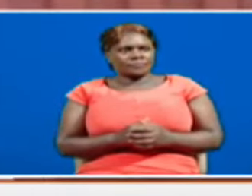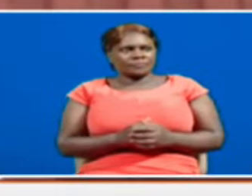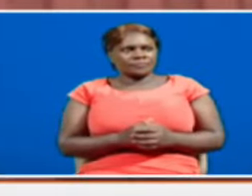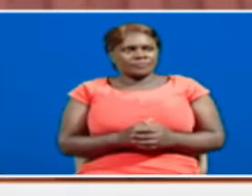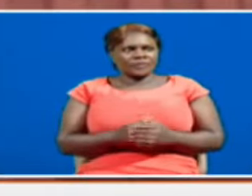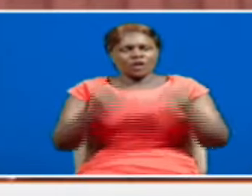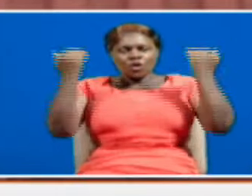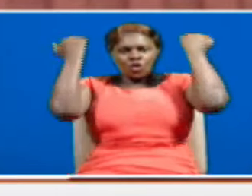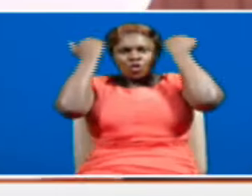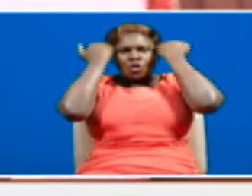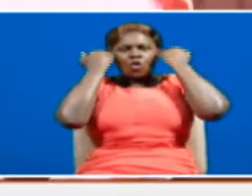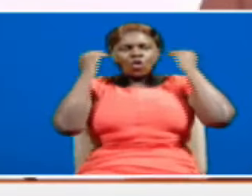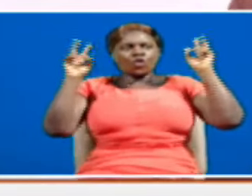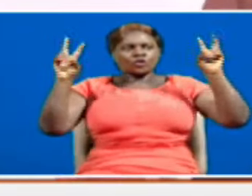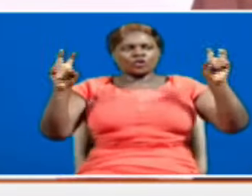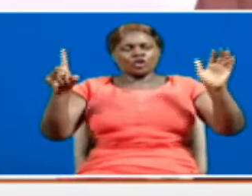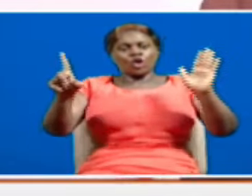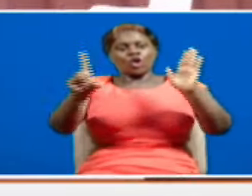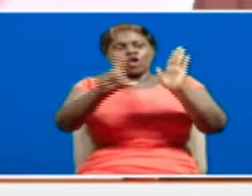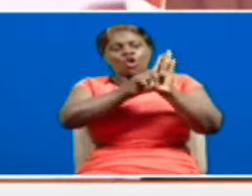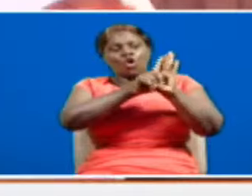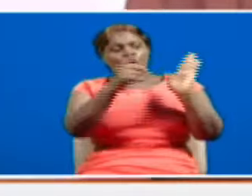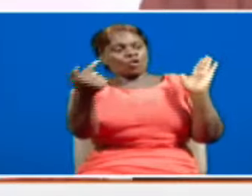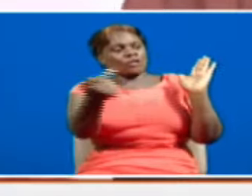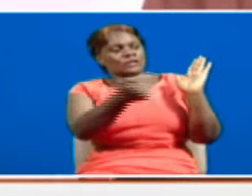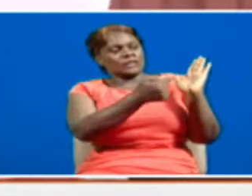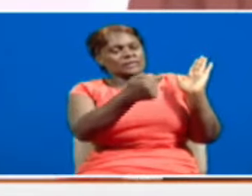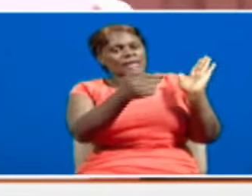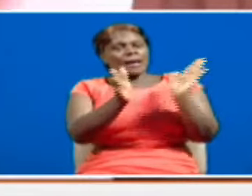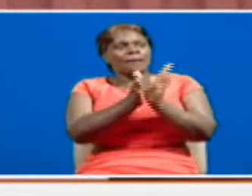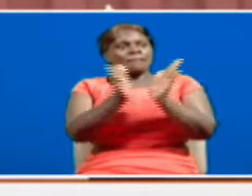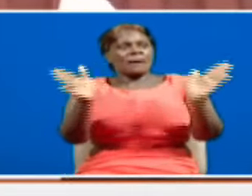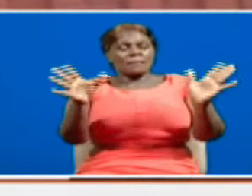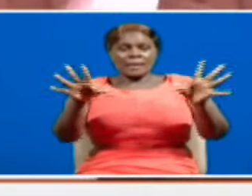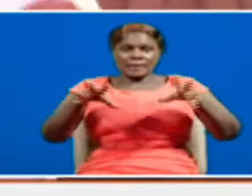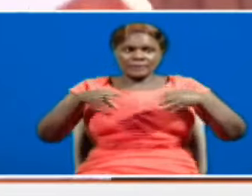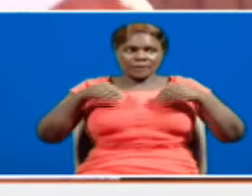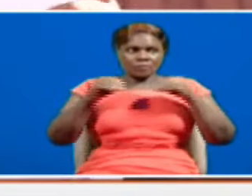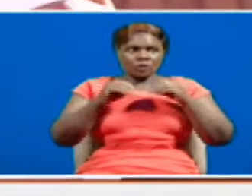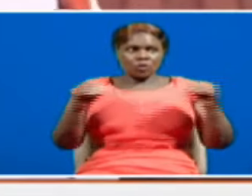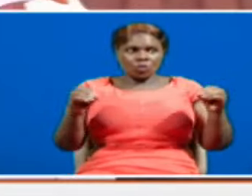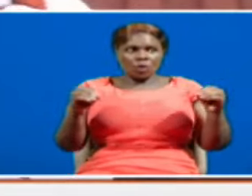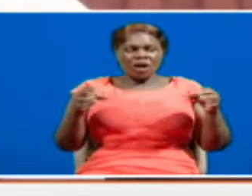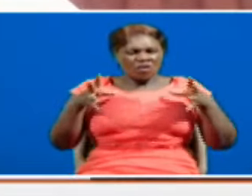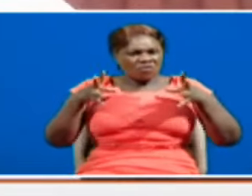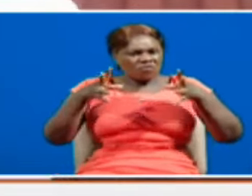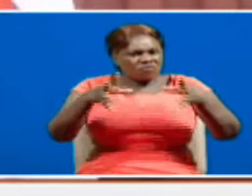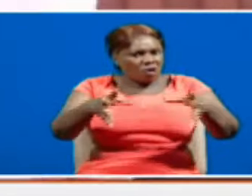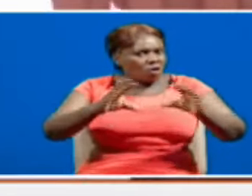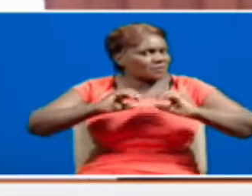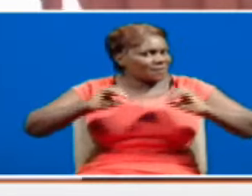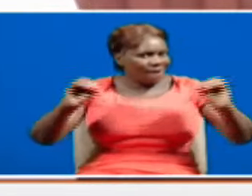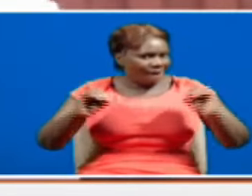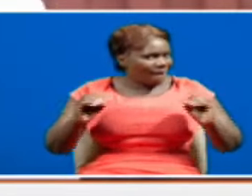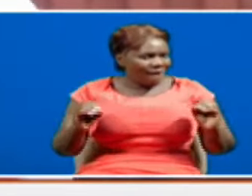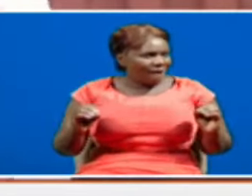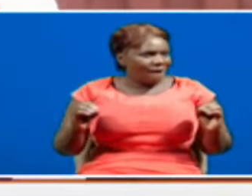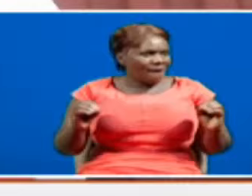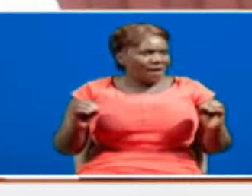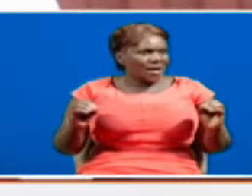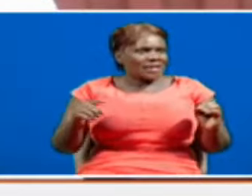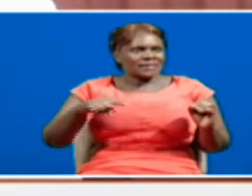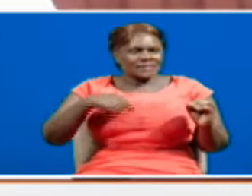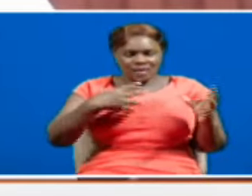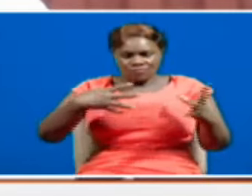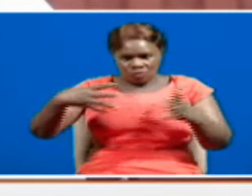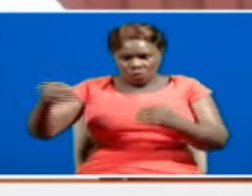ya koti. Hii sheria wananchi wasipoikubali haitalazimishwa kwao. Bado